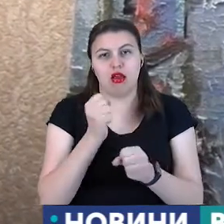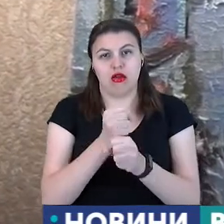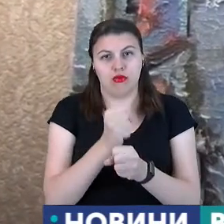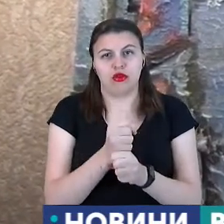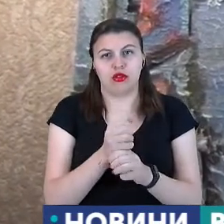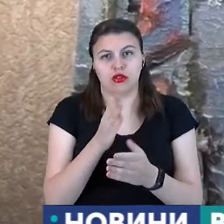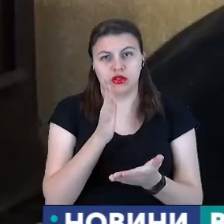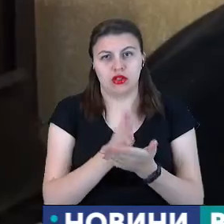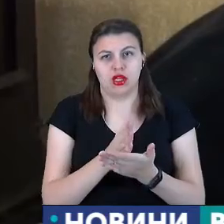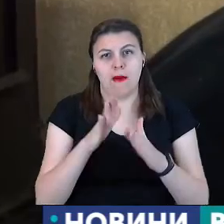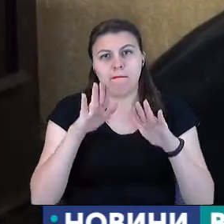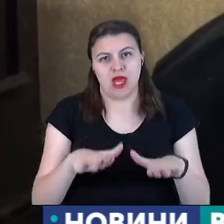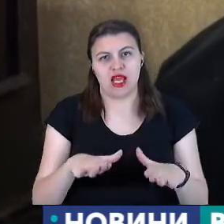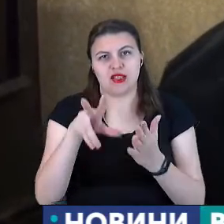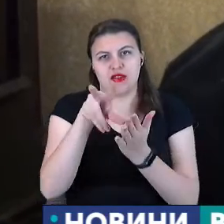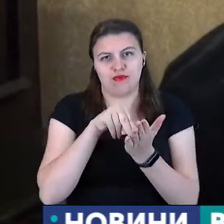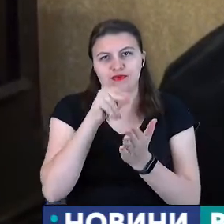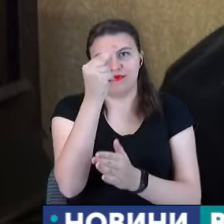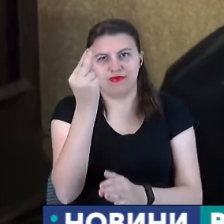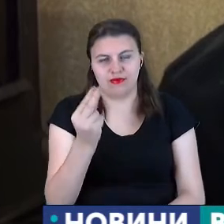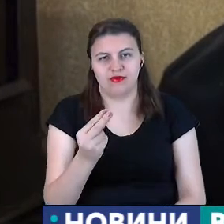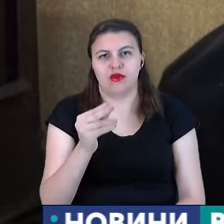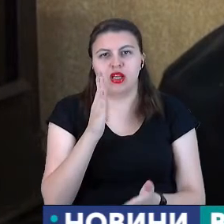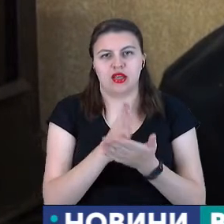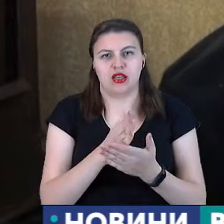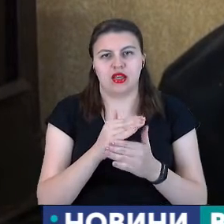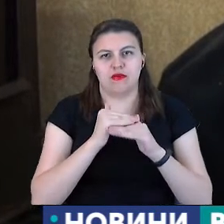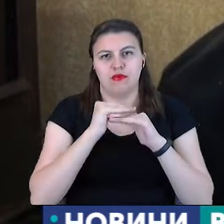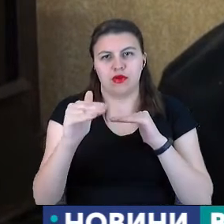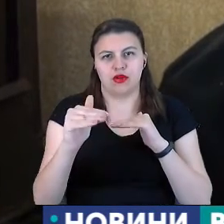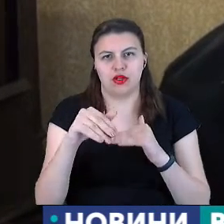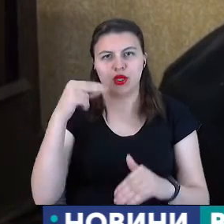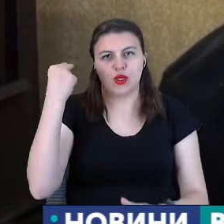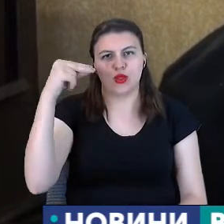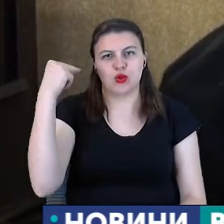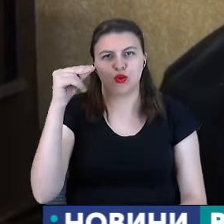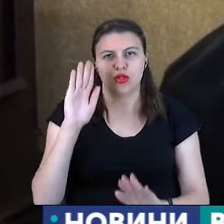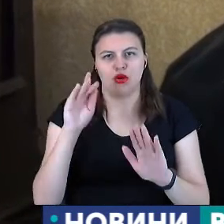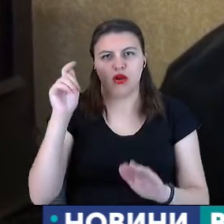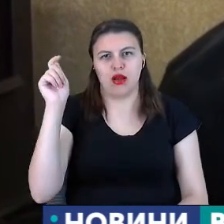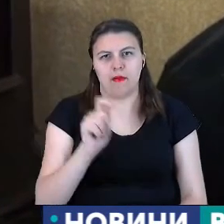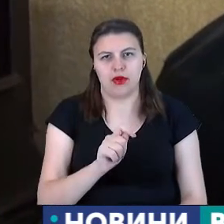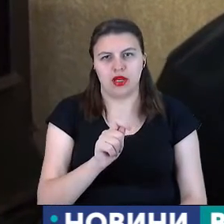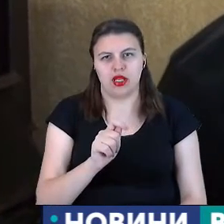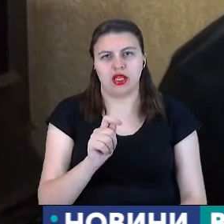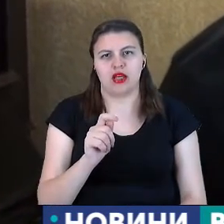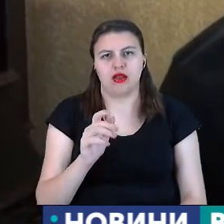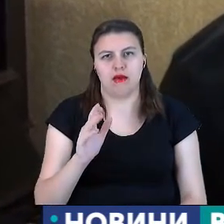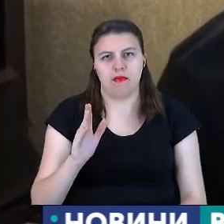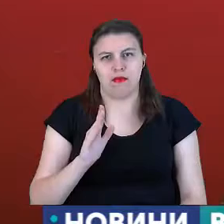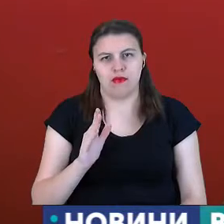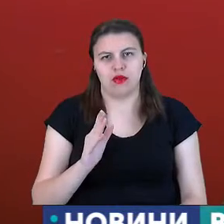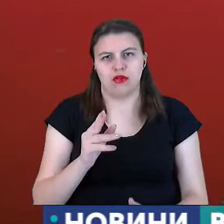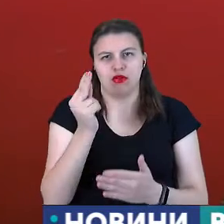місцеві пейзажі, і пейзажі. Я з Турції тільки приїхав, брав з собою етюдник, рисував, там